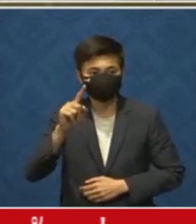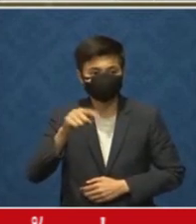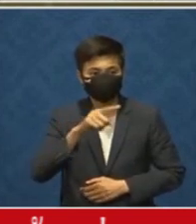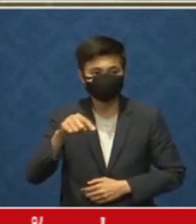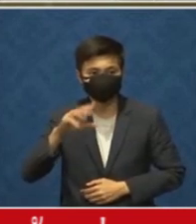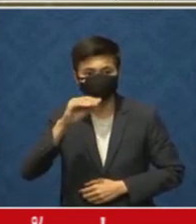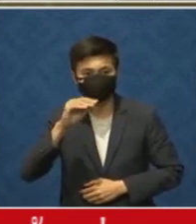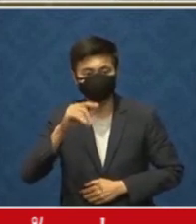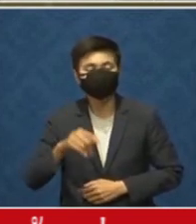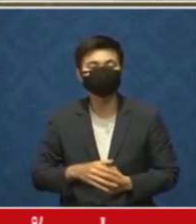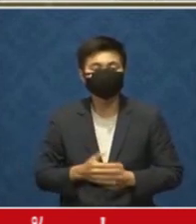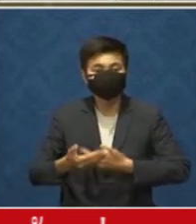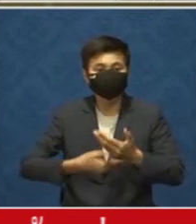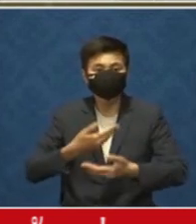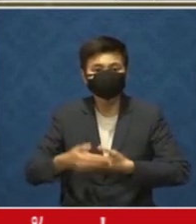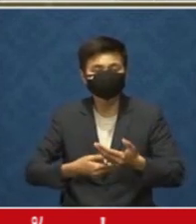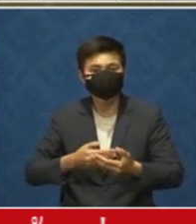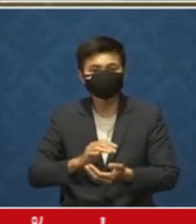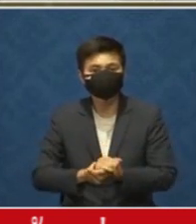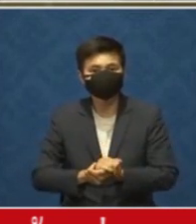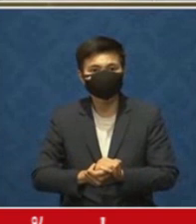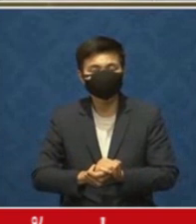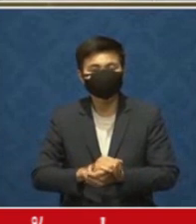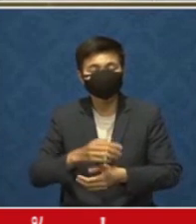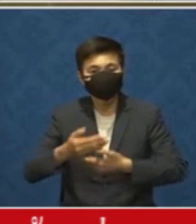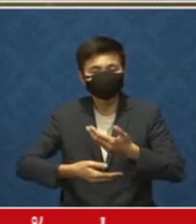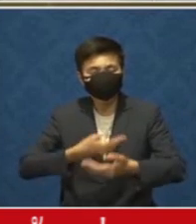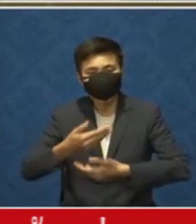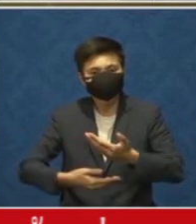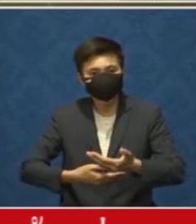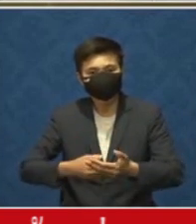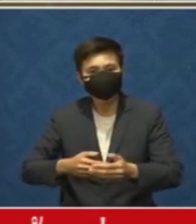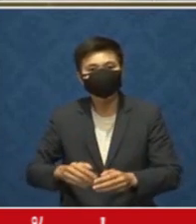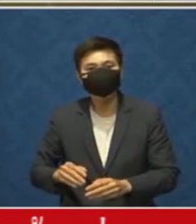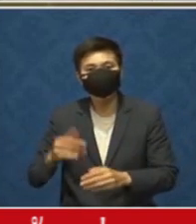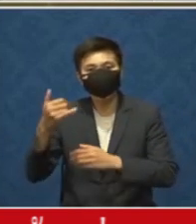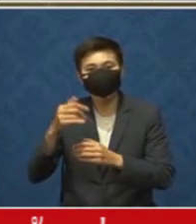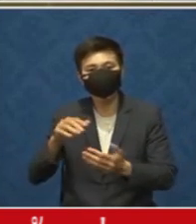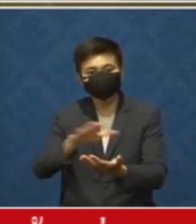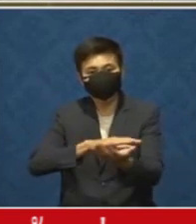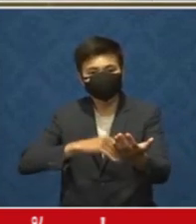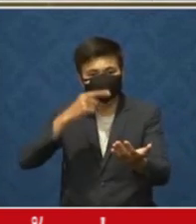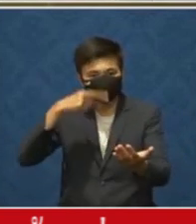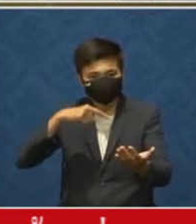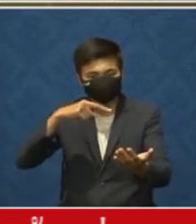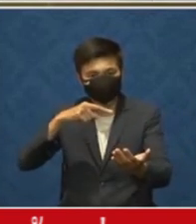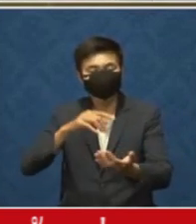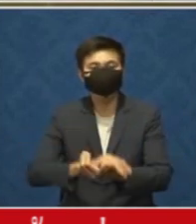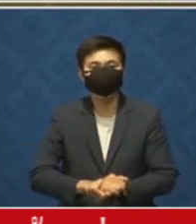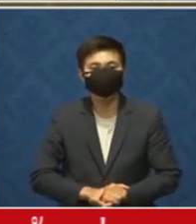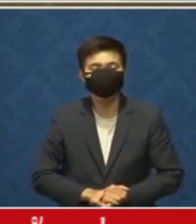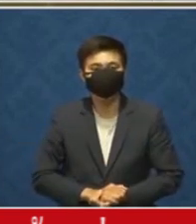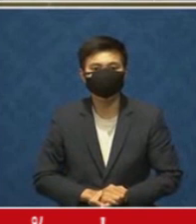the Kingdom of Thailand and the government of the People Republic of China นี่ครับท่านประธ